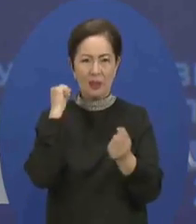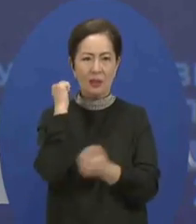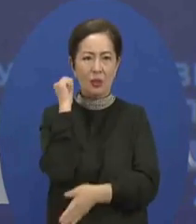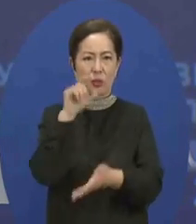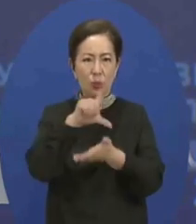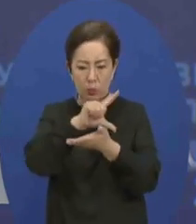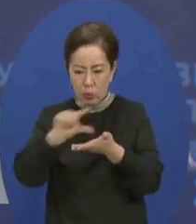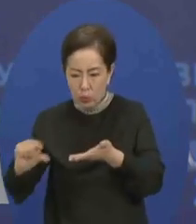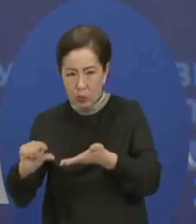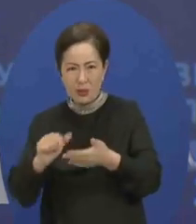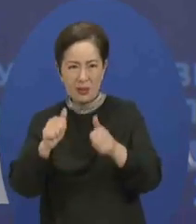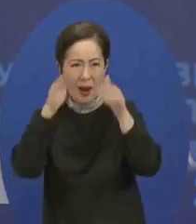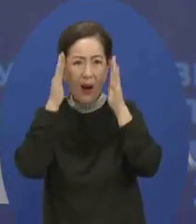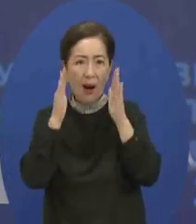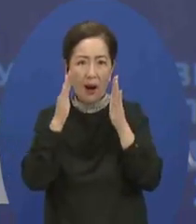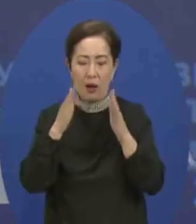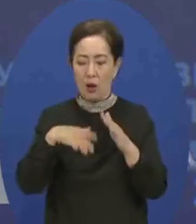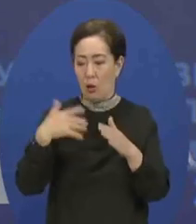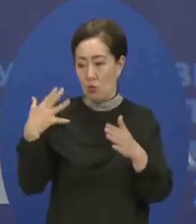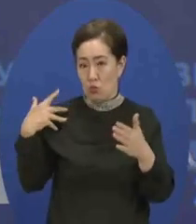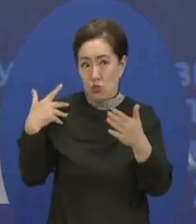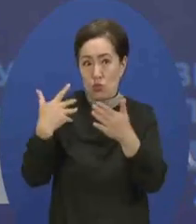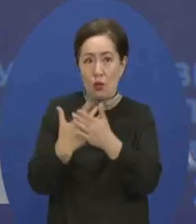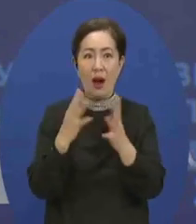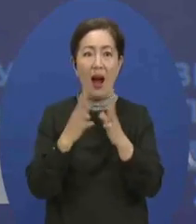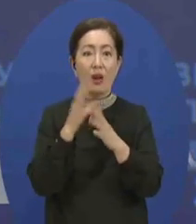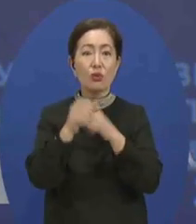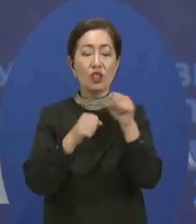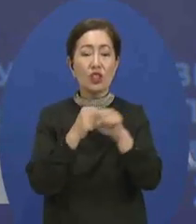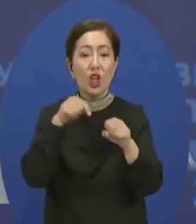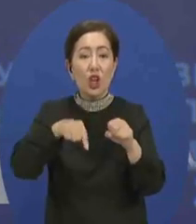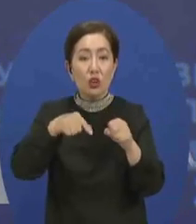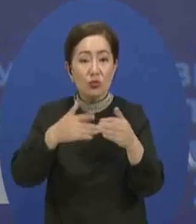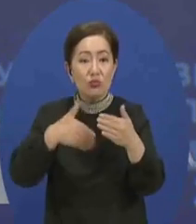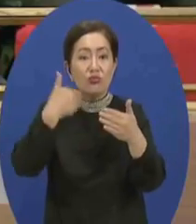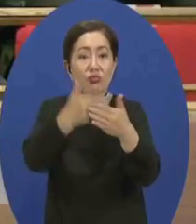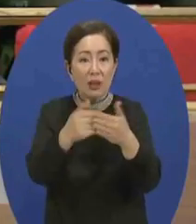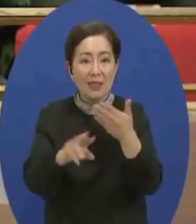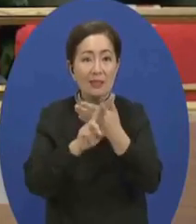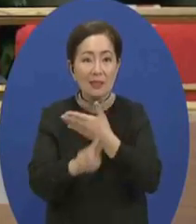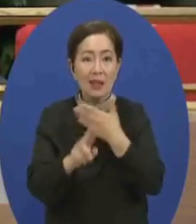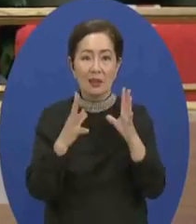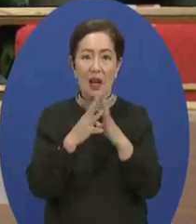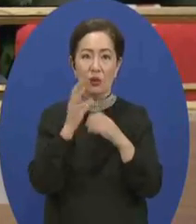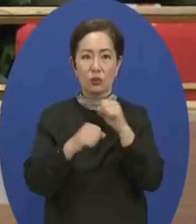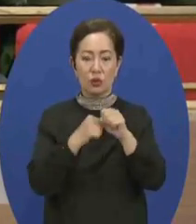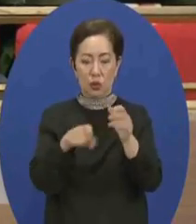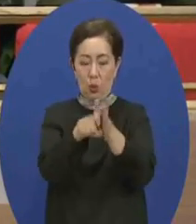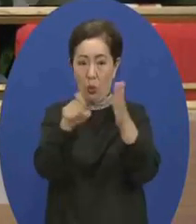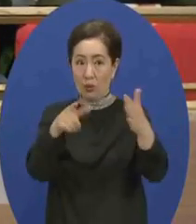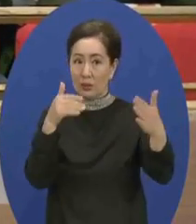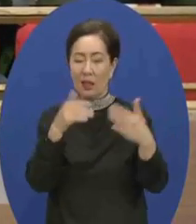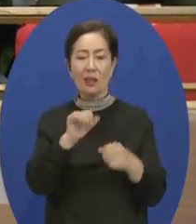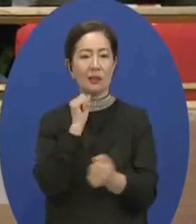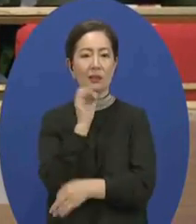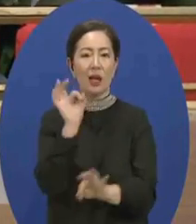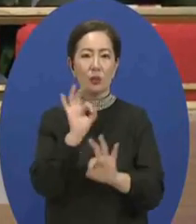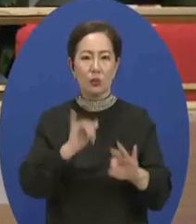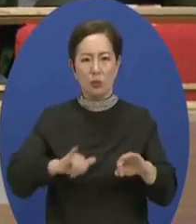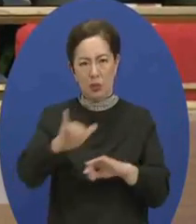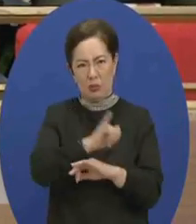10 жилийн дотор нэн ядуурлаггүй орон болох зорилтыг тавьж хамтдаа ажиллацгаая. Ялангуяа цар тахлын